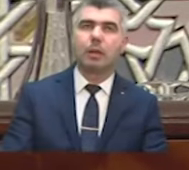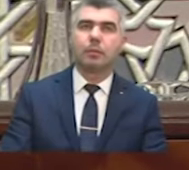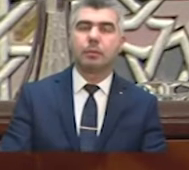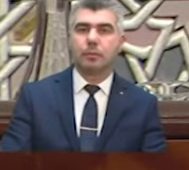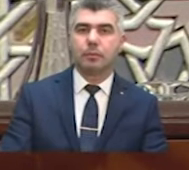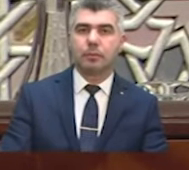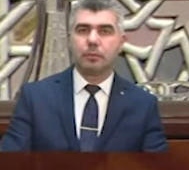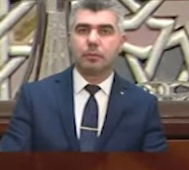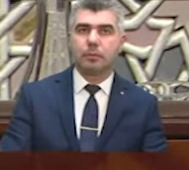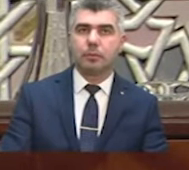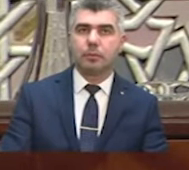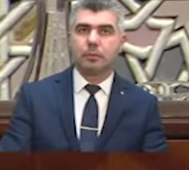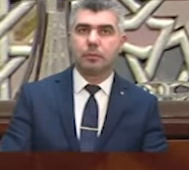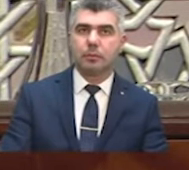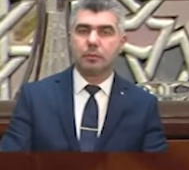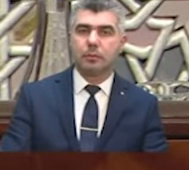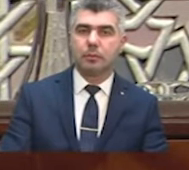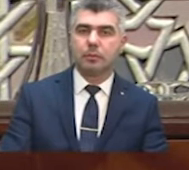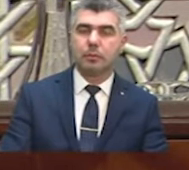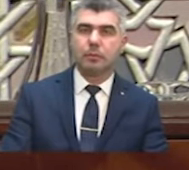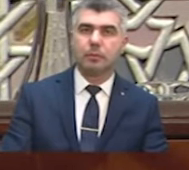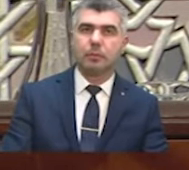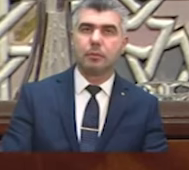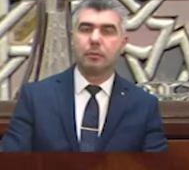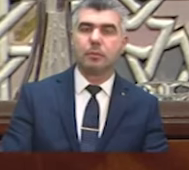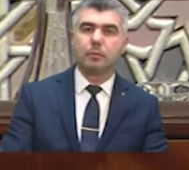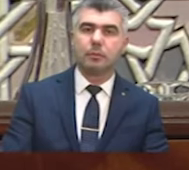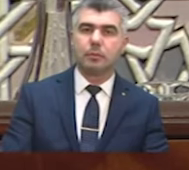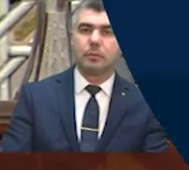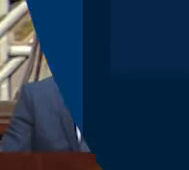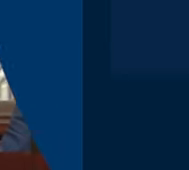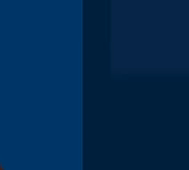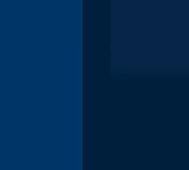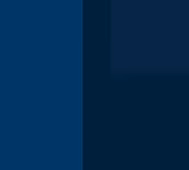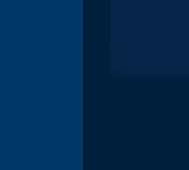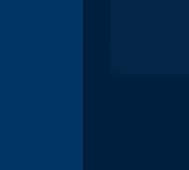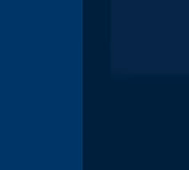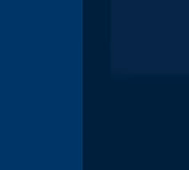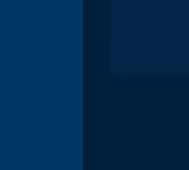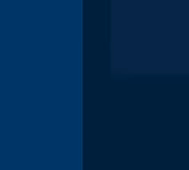سي غيات واخ بلاتي يا سي غيات